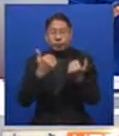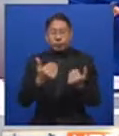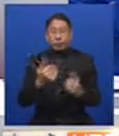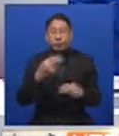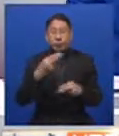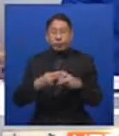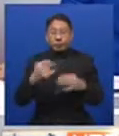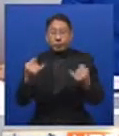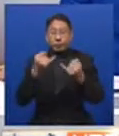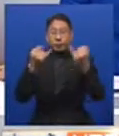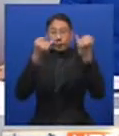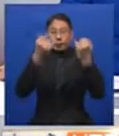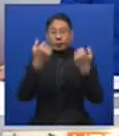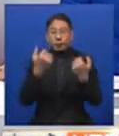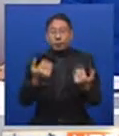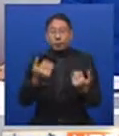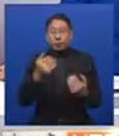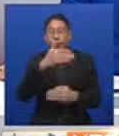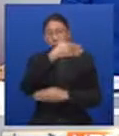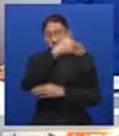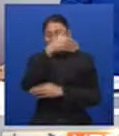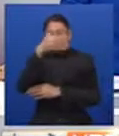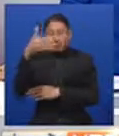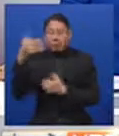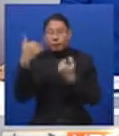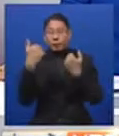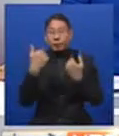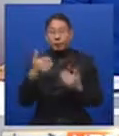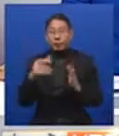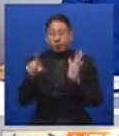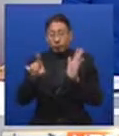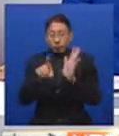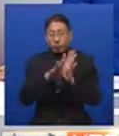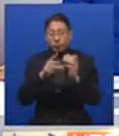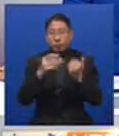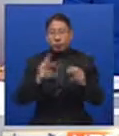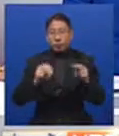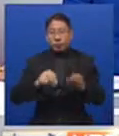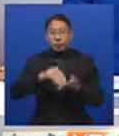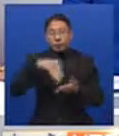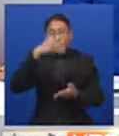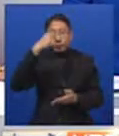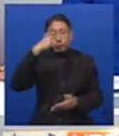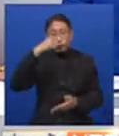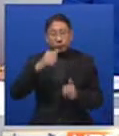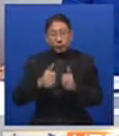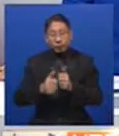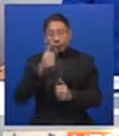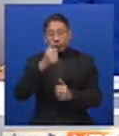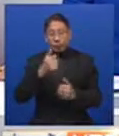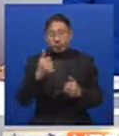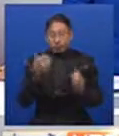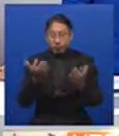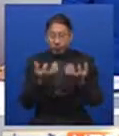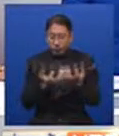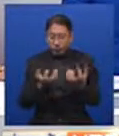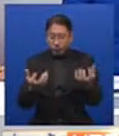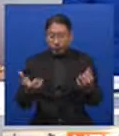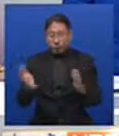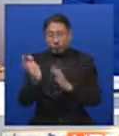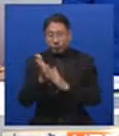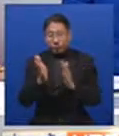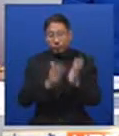สร้างชื่อเสียงนะคะเนี่ยระดับเวทีนานาชาติด้วยนะคะโดยล่าสุดค่ะทีมนักเรียนไทยที่ชนะการประกวดสิ่งประดิษฐ์ทางวิทยาศาสตร์